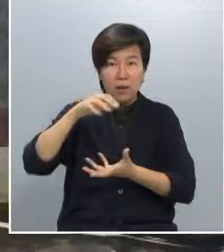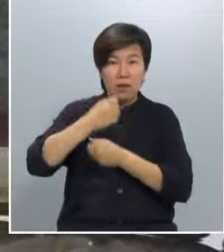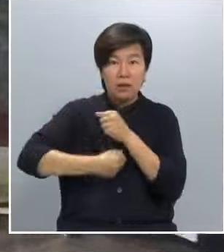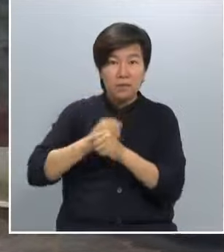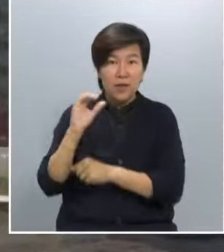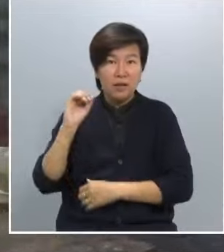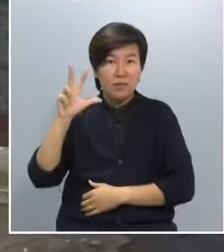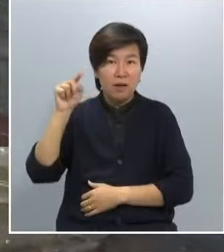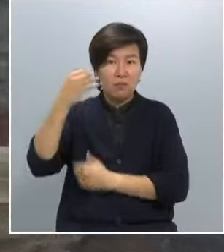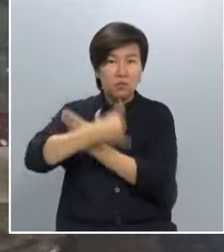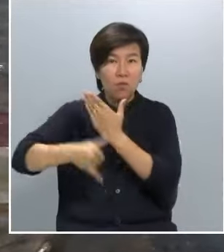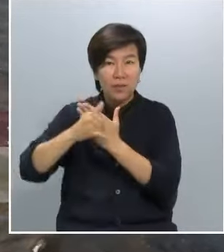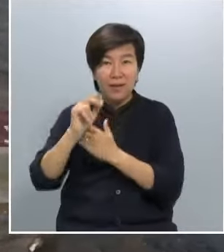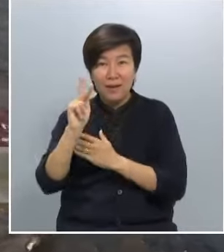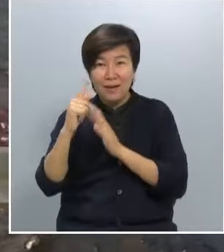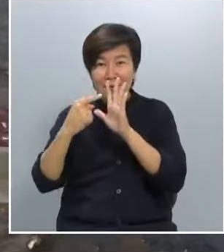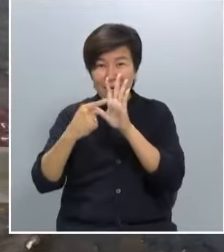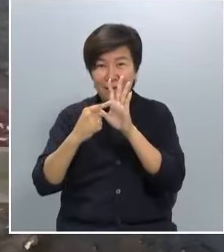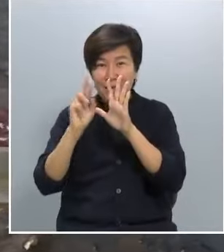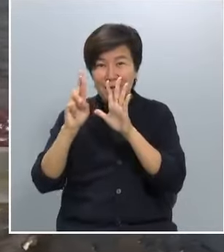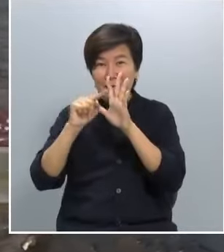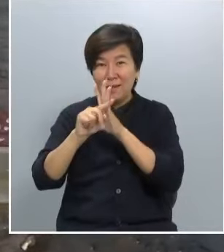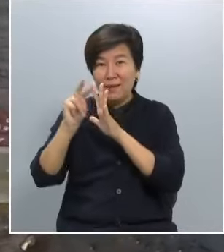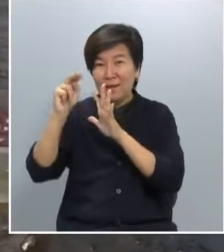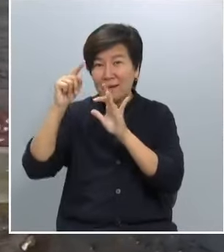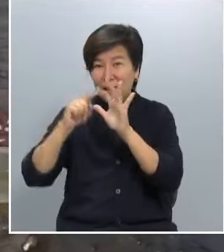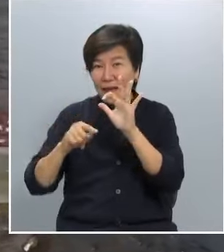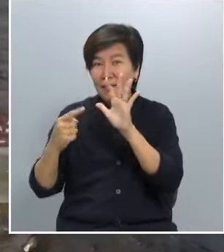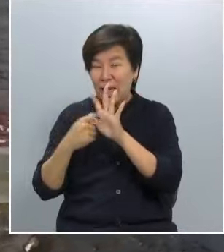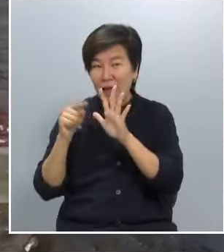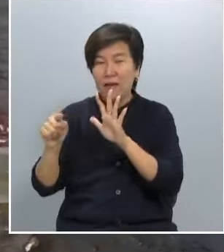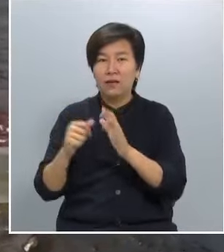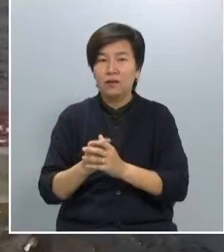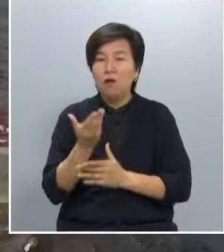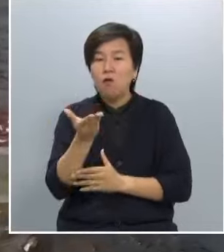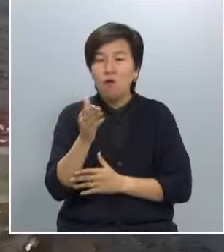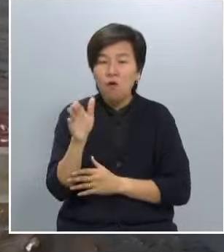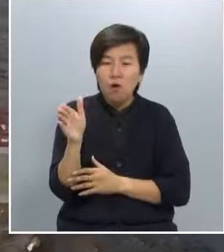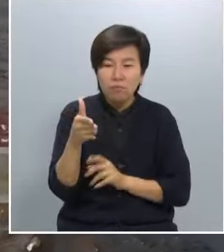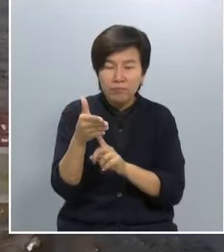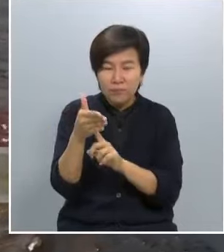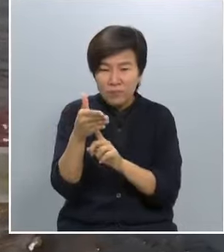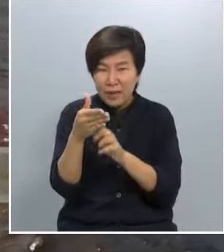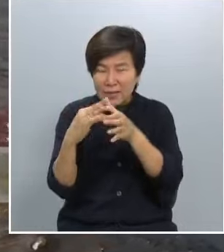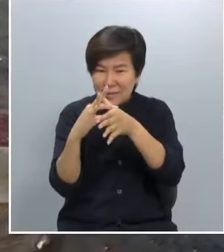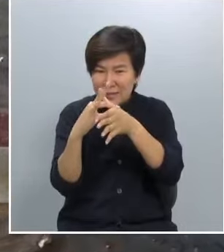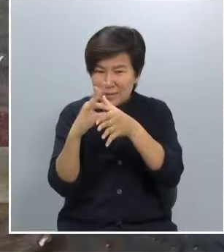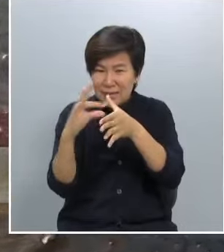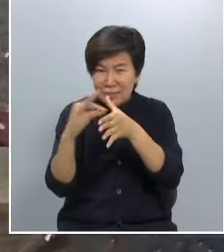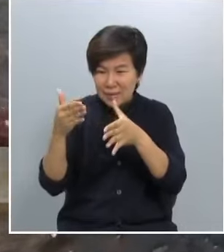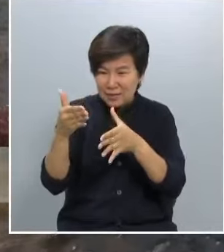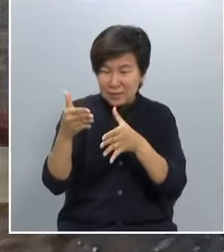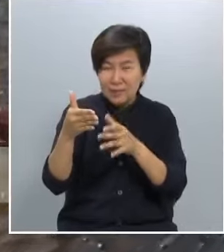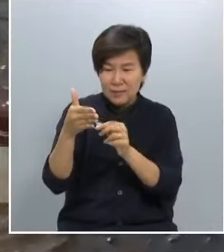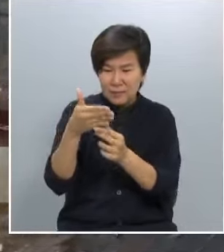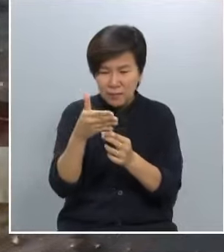ดังนั้นอธิบดีกรมประมงก็เลยขอชิ้นเนื้อเหลือตัวอย่าง DNAจากกาน่ามาเลยโดยระบุนะเป็นการขอจากต้นทานเอกชนขออนุญาตนำ